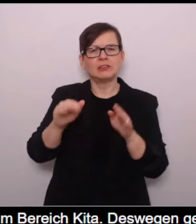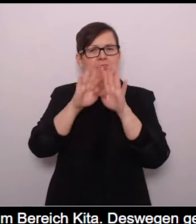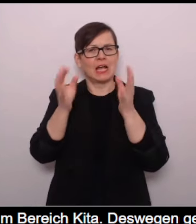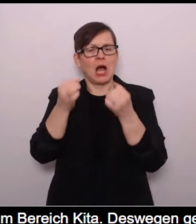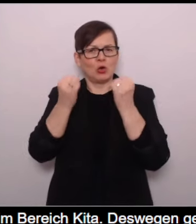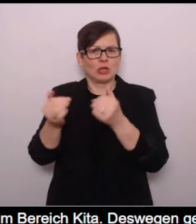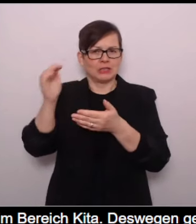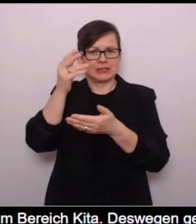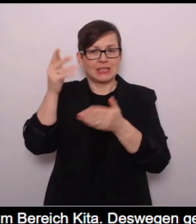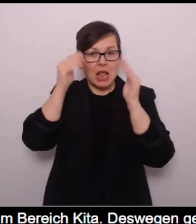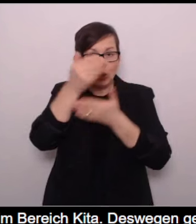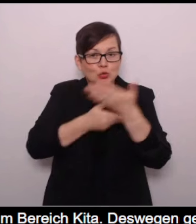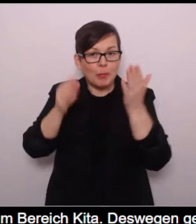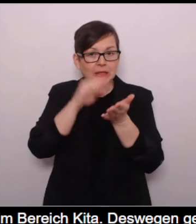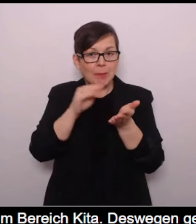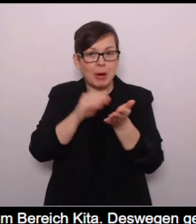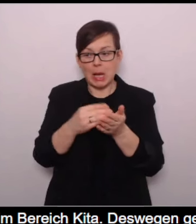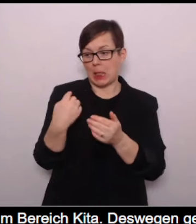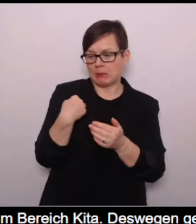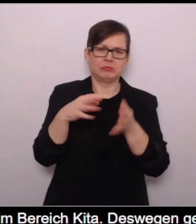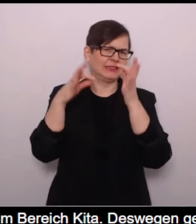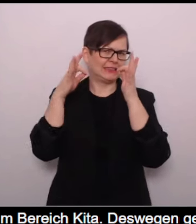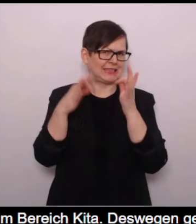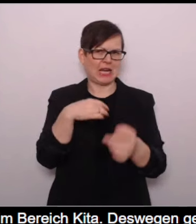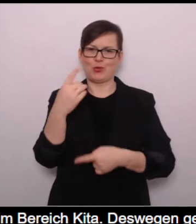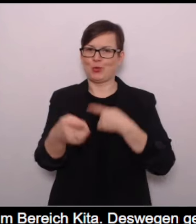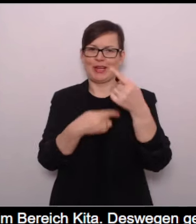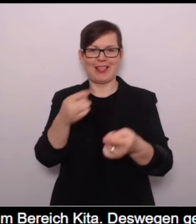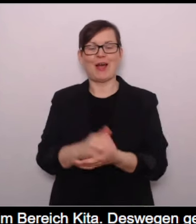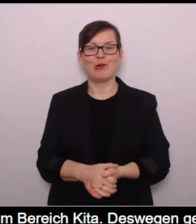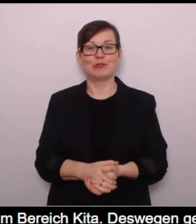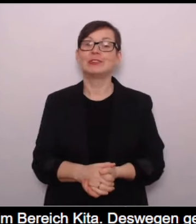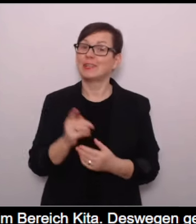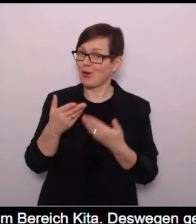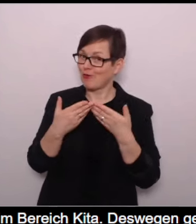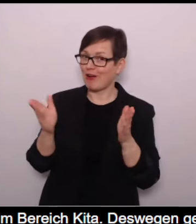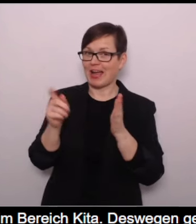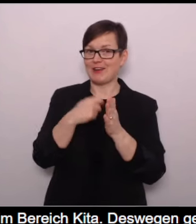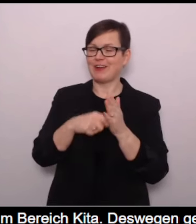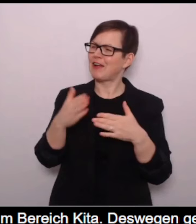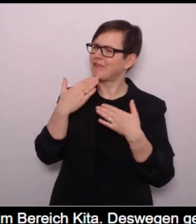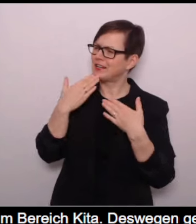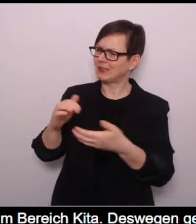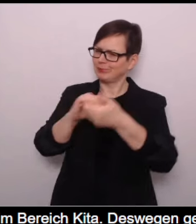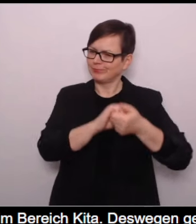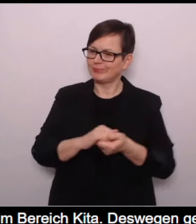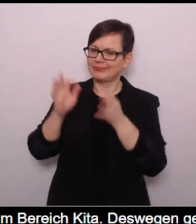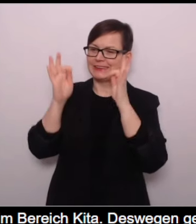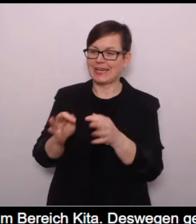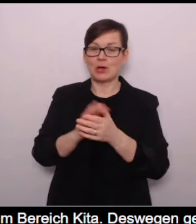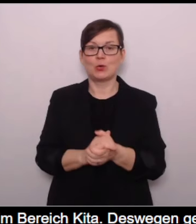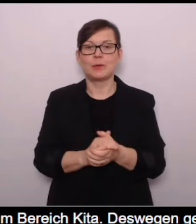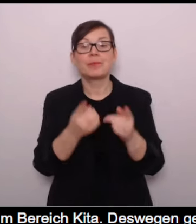Ich sage das jetzt ausdrücklich. Ich habe jetzt schon viele Haushaltsklausuren erlebt. Es war ein wirklich gut gemeinsamer Geist, der getragen wurde. Ich danke